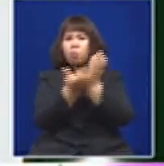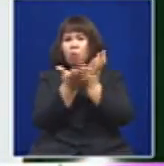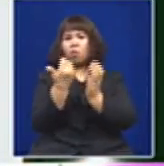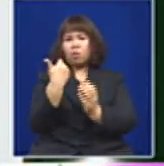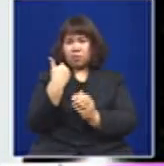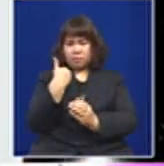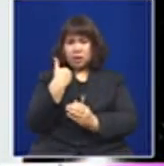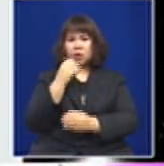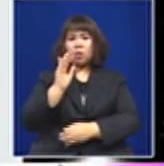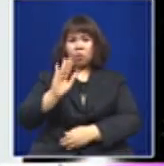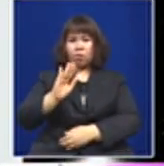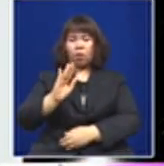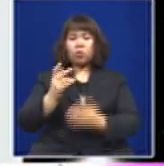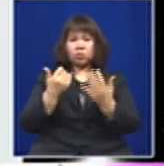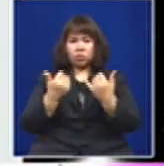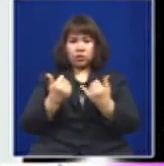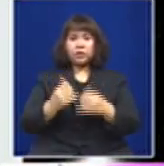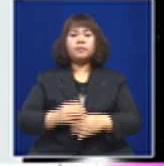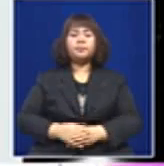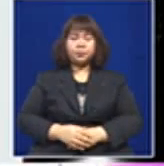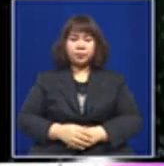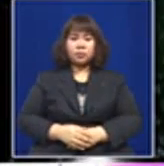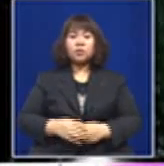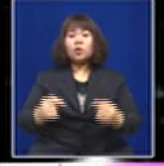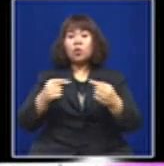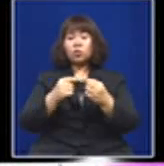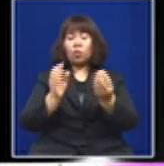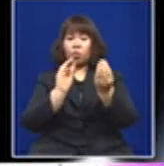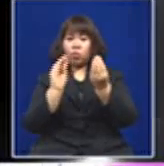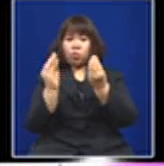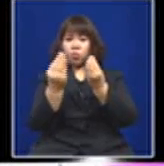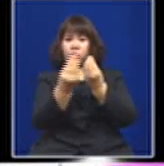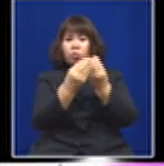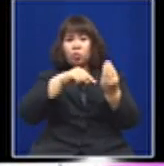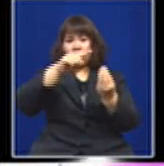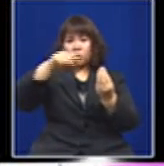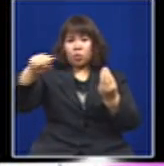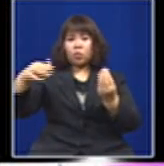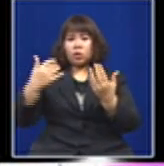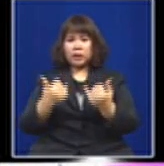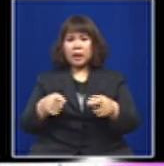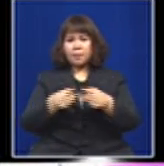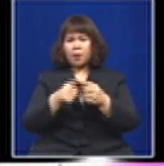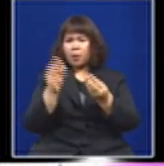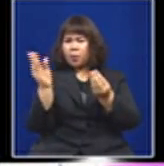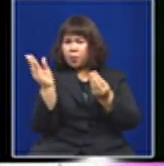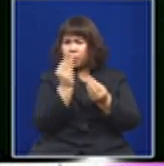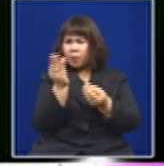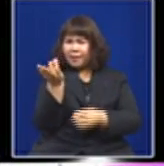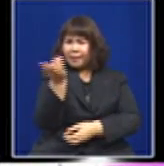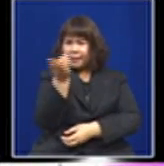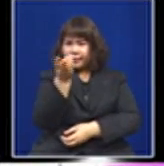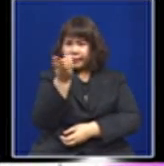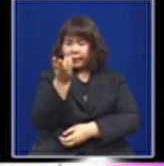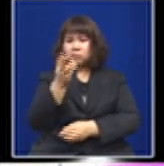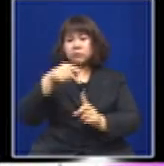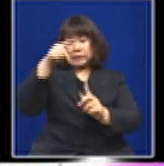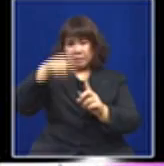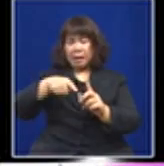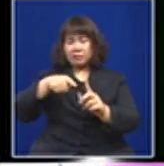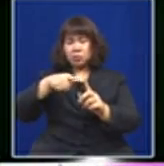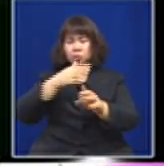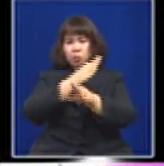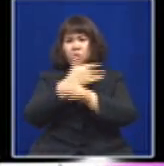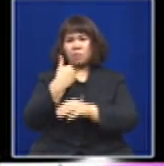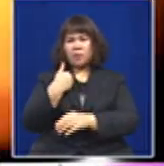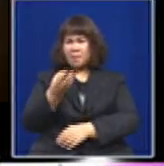งชีวิตของเอกภพในปัจจุบันโดยคลื่นความโน้มถ่วงที่เกิดขึ้นนี้มีขนาดเล็กกว่าโปรตอนถึง 1,000 เท่าและเกิด